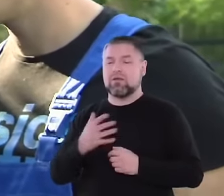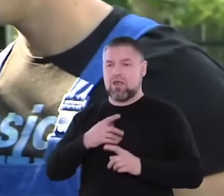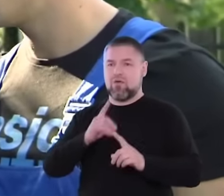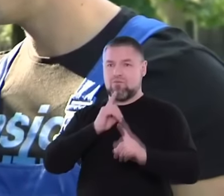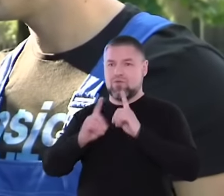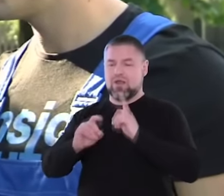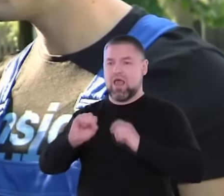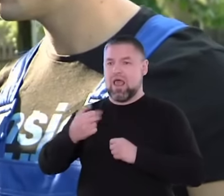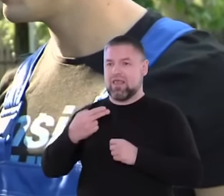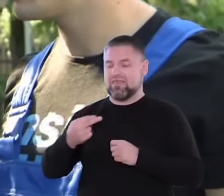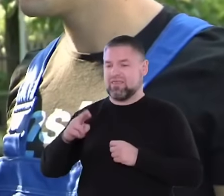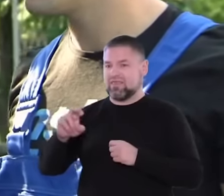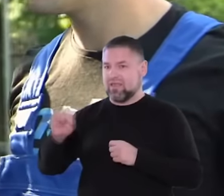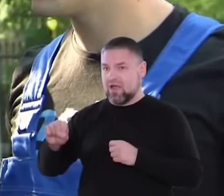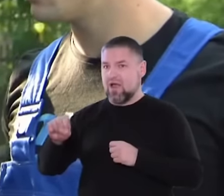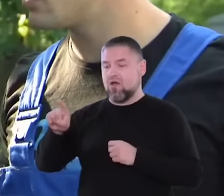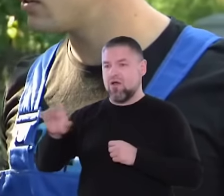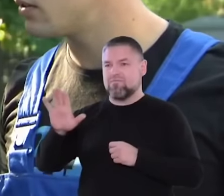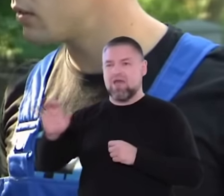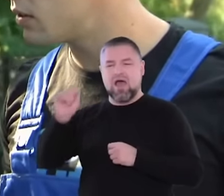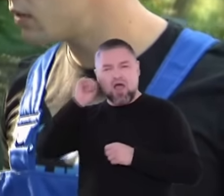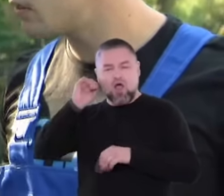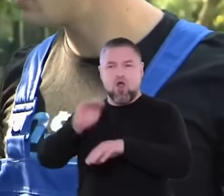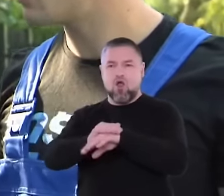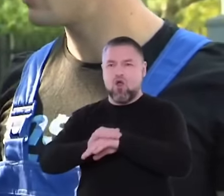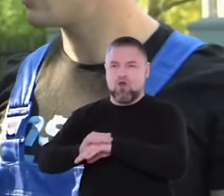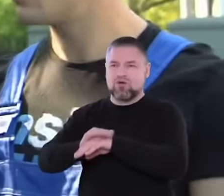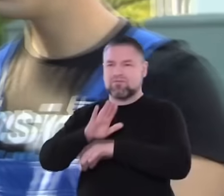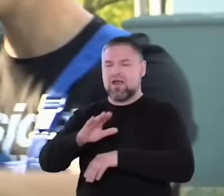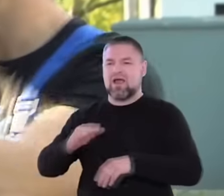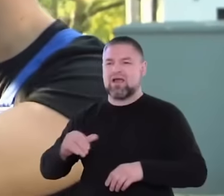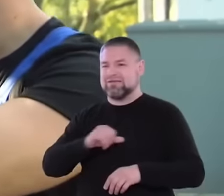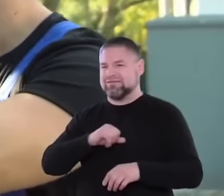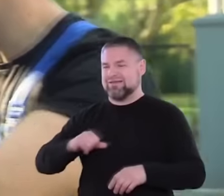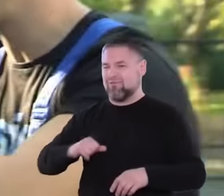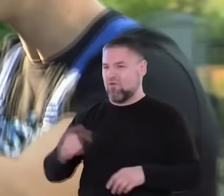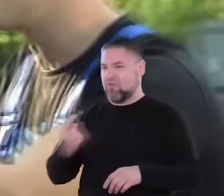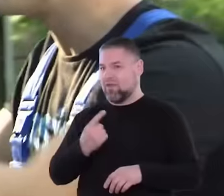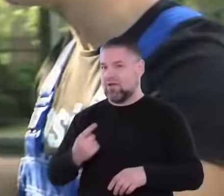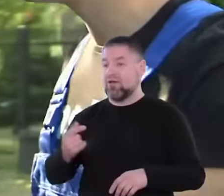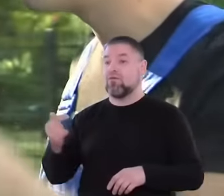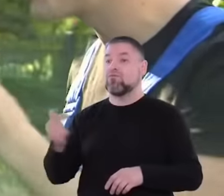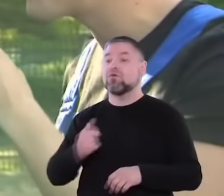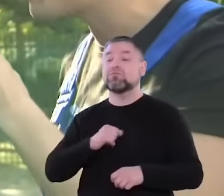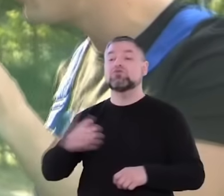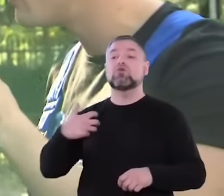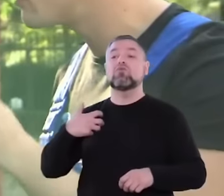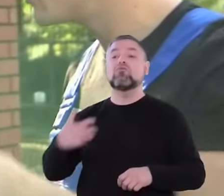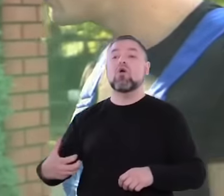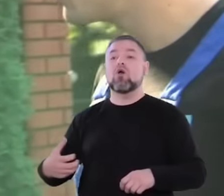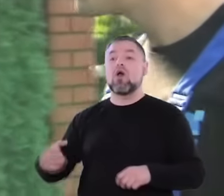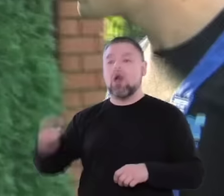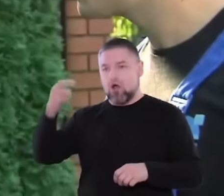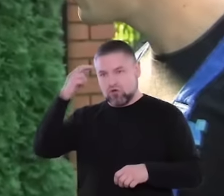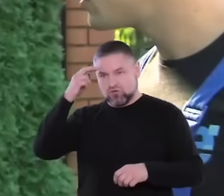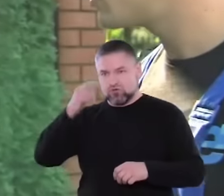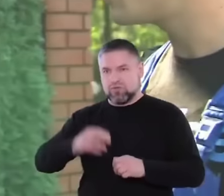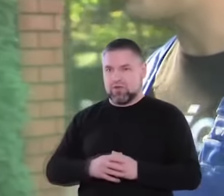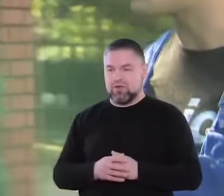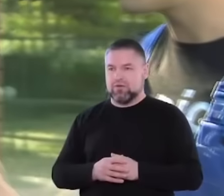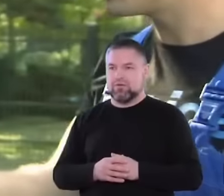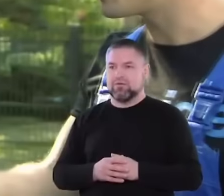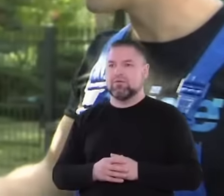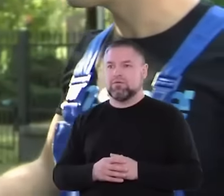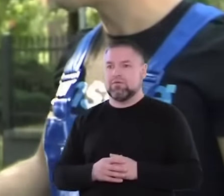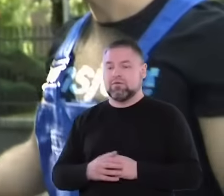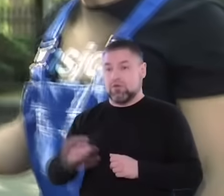pogadam z Anitą, ale... No bo ona na pewno ma jakieś te swoje samotne koleżanki. Tylko ma być bogata. Okej, rozumiem.